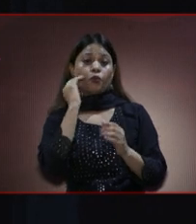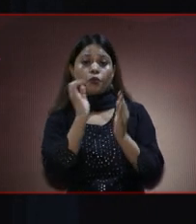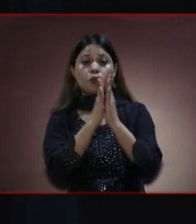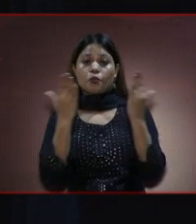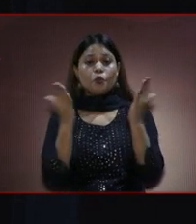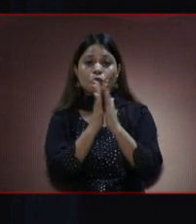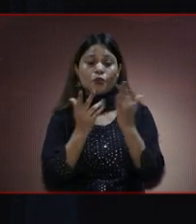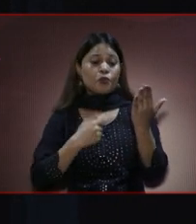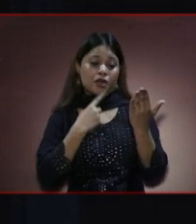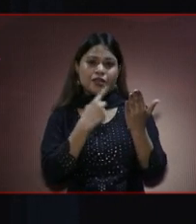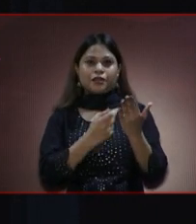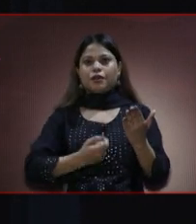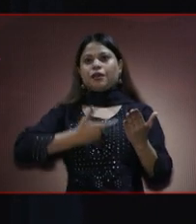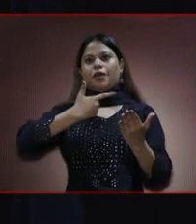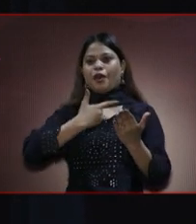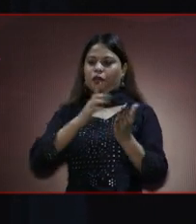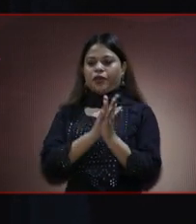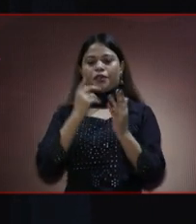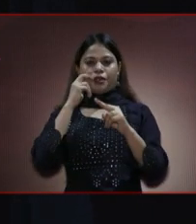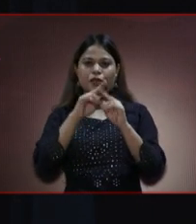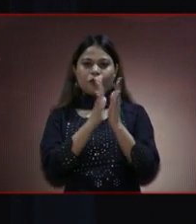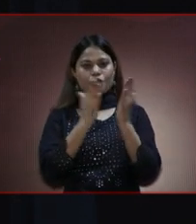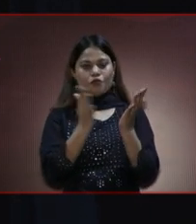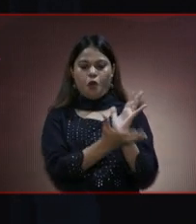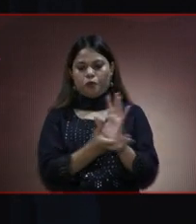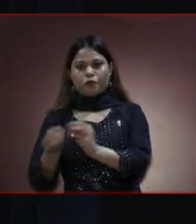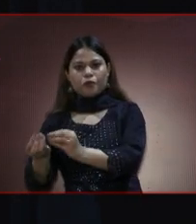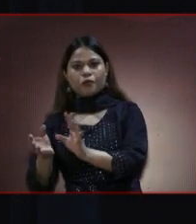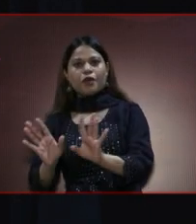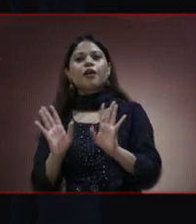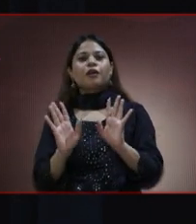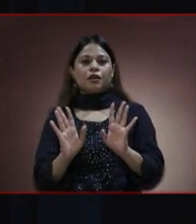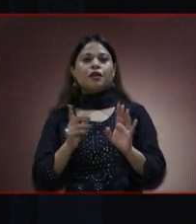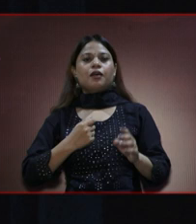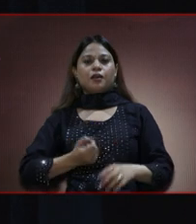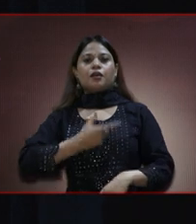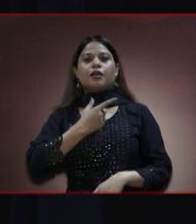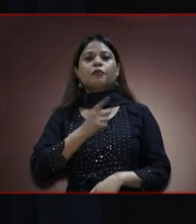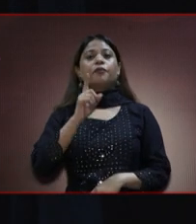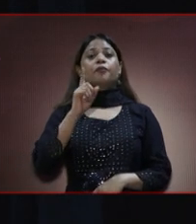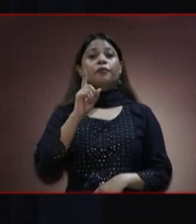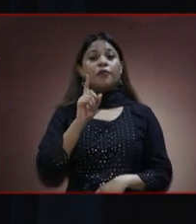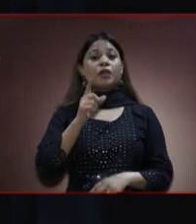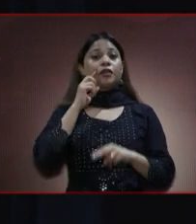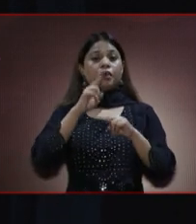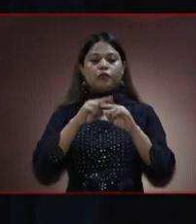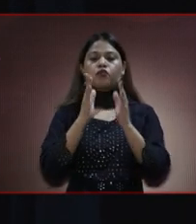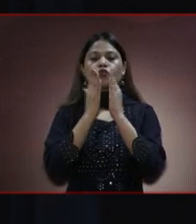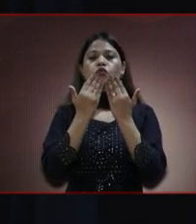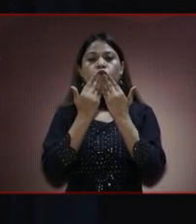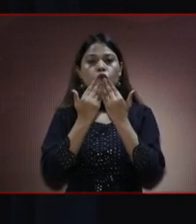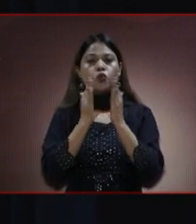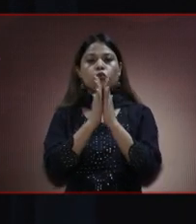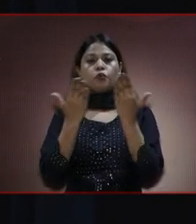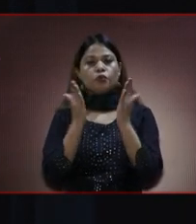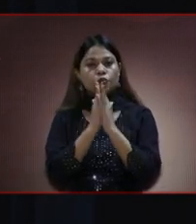खुशी प्रकट करते हो, कम से कम बच्चा तो अच्छा चीज़ खरीदा। और जब स्कूल बुक्स, मैं